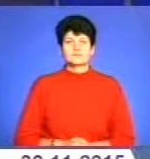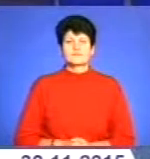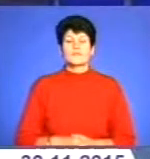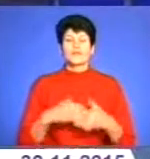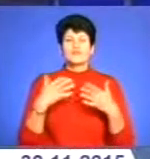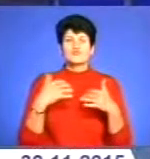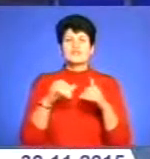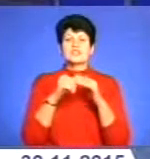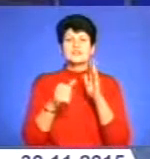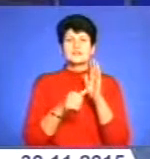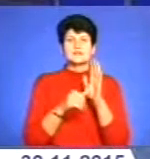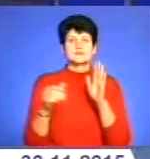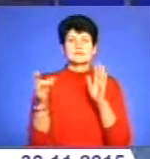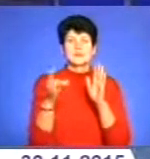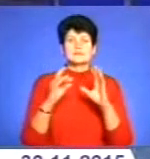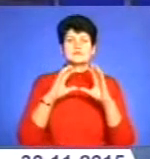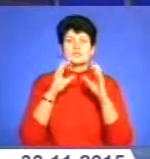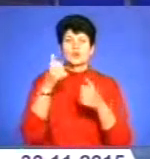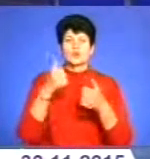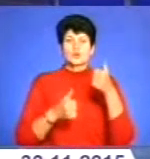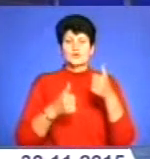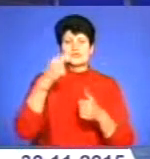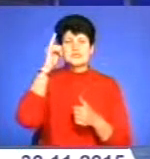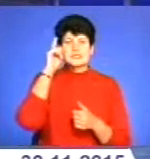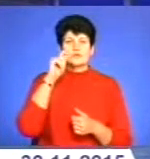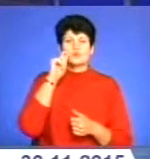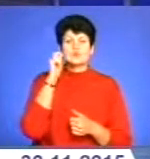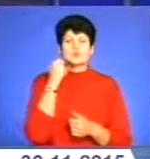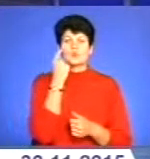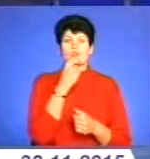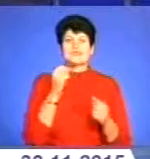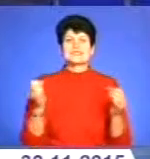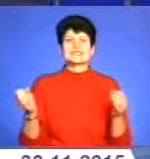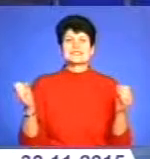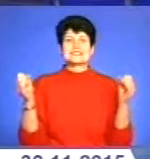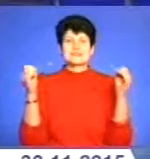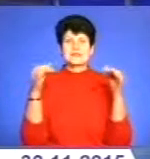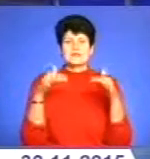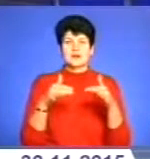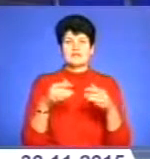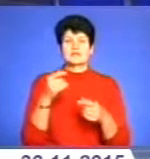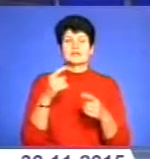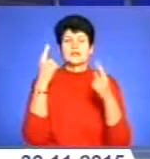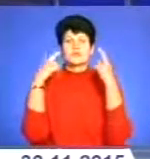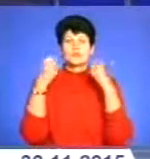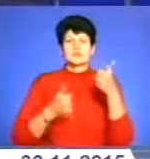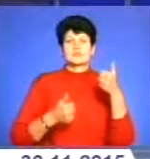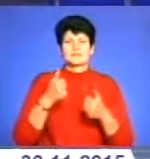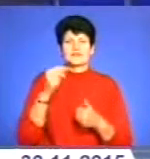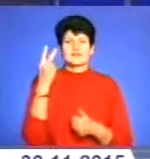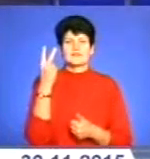Вже у 16-й міжнародний конкурс знавців української мови імені Петра Яцика зібрав на творчий змах у Тернополі майже 200